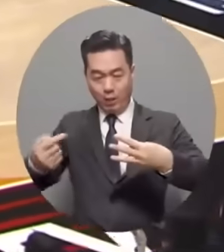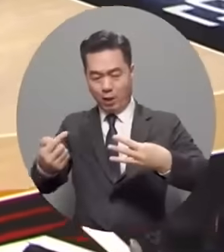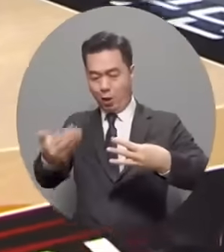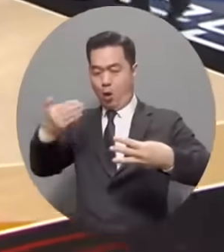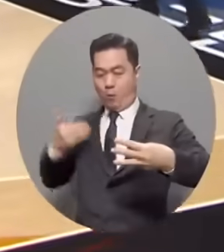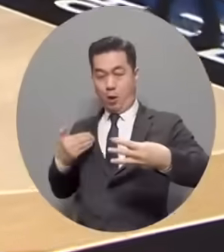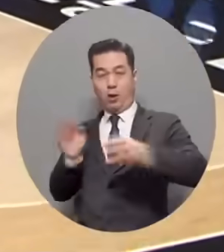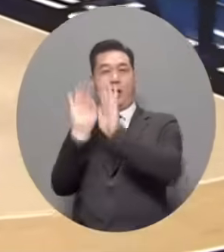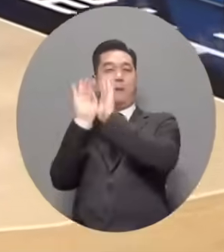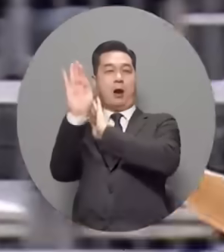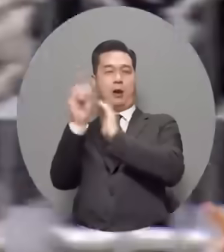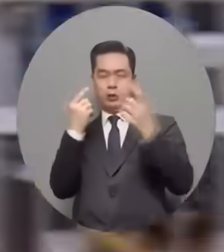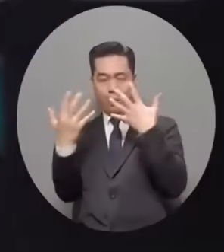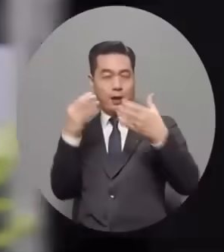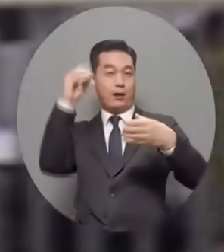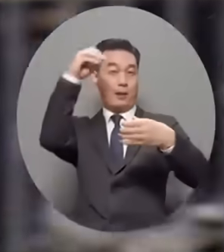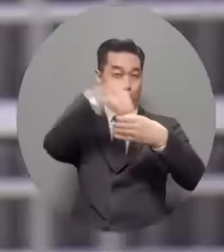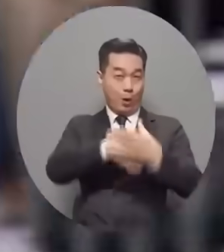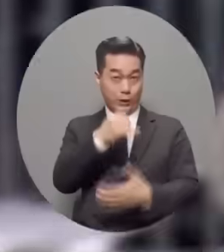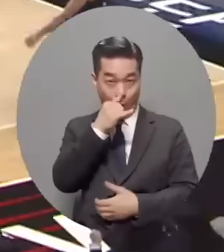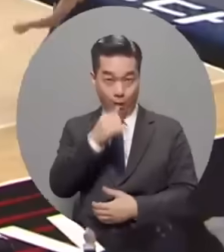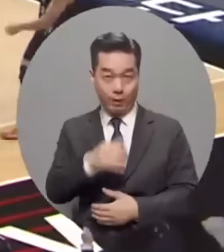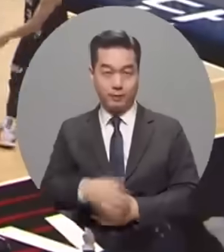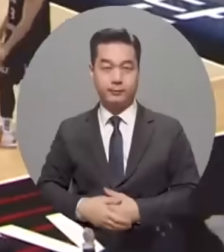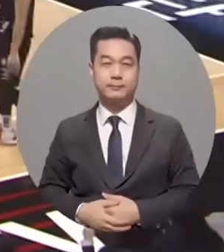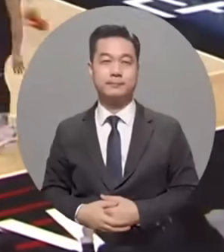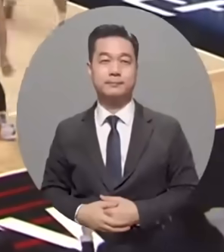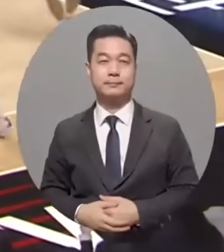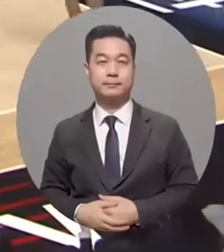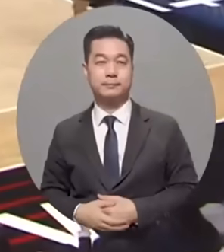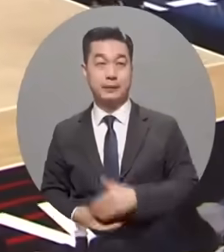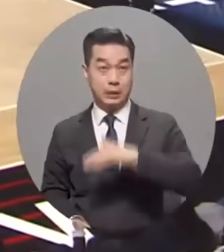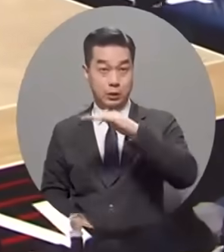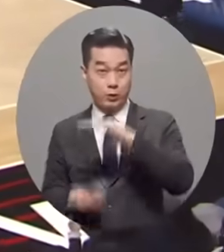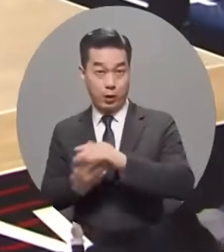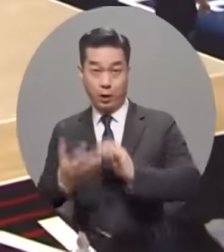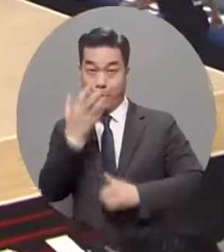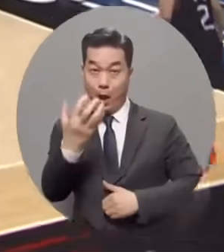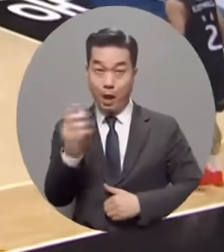정확하게 외곽슛까지 꽂아 넣습니다. 최고 하이라이트는 바로 이